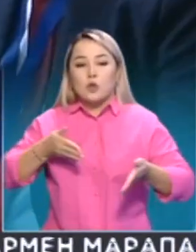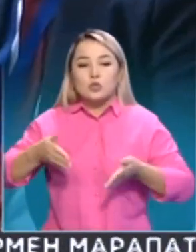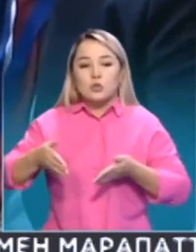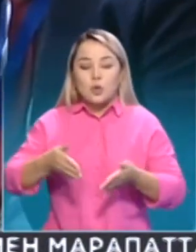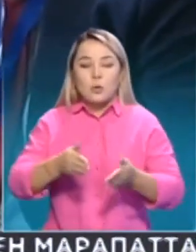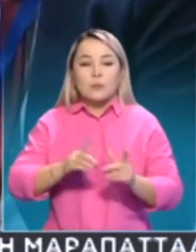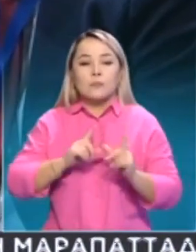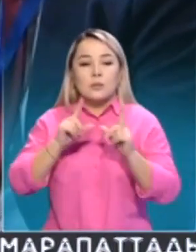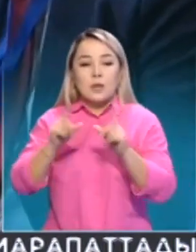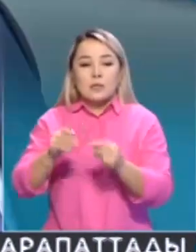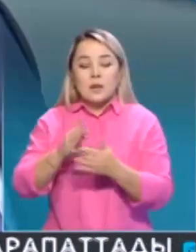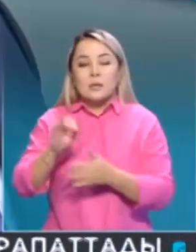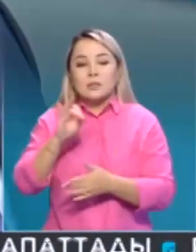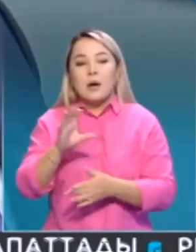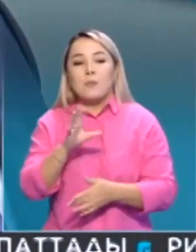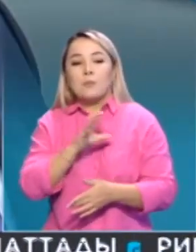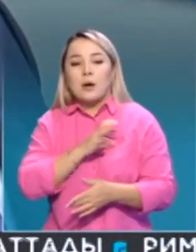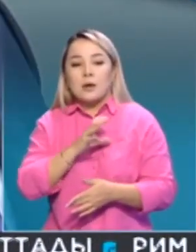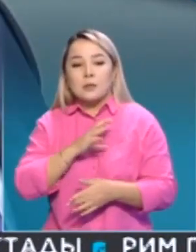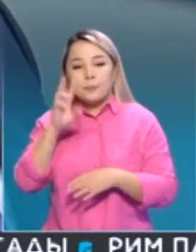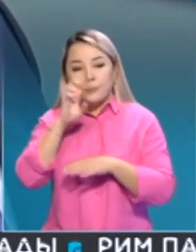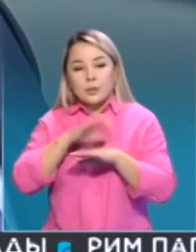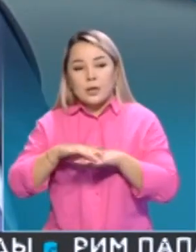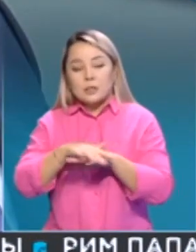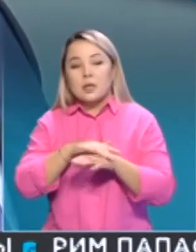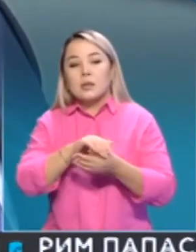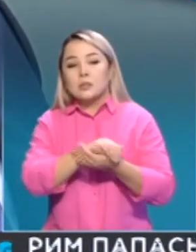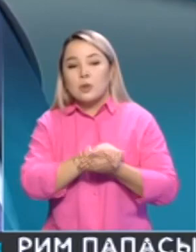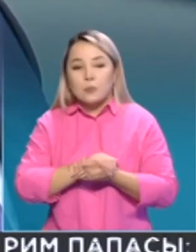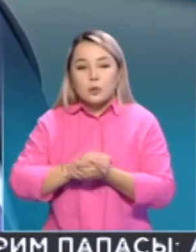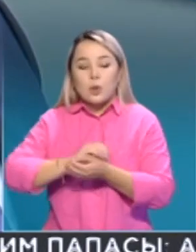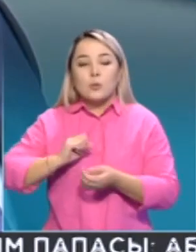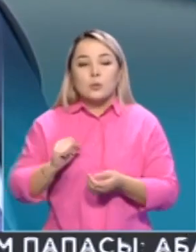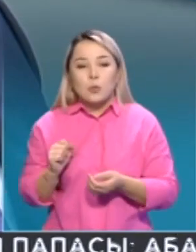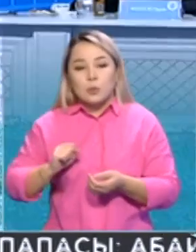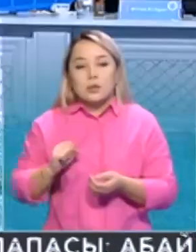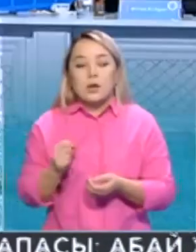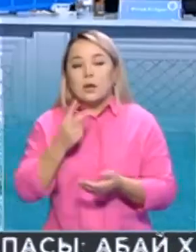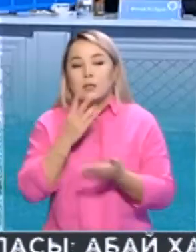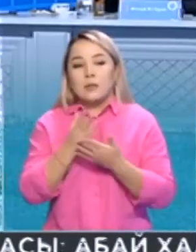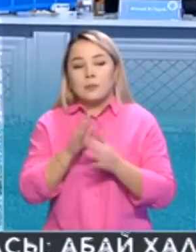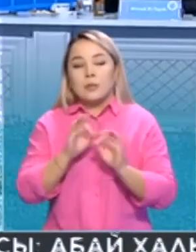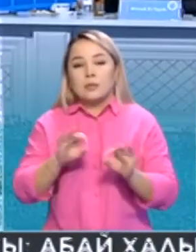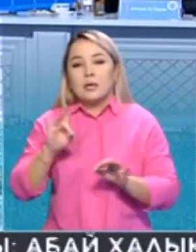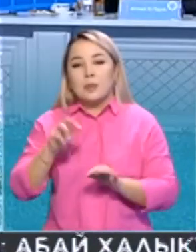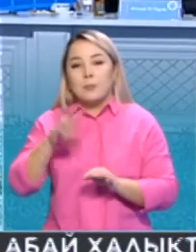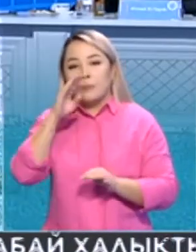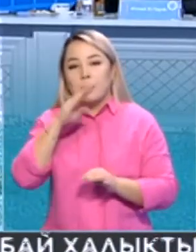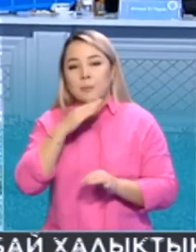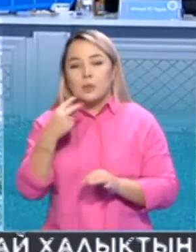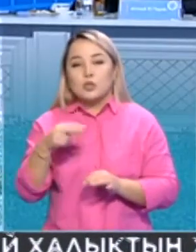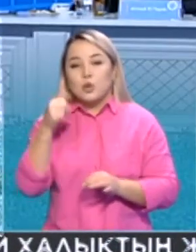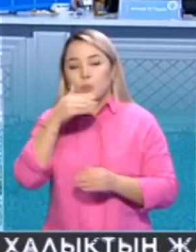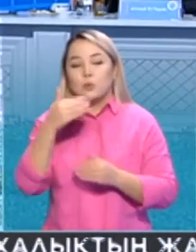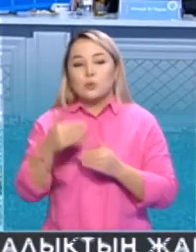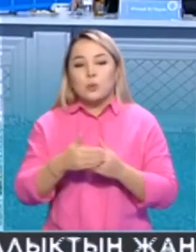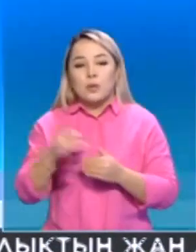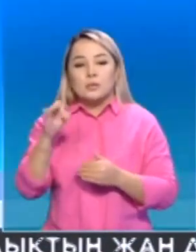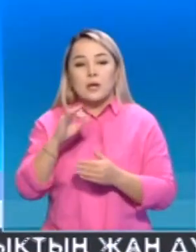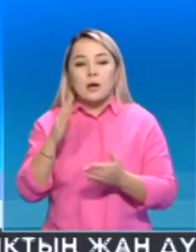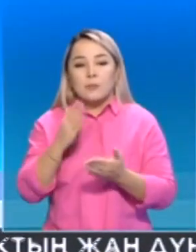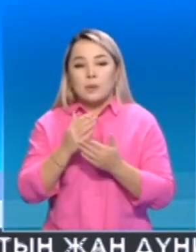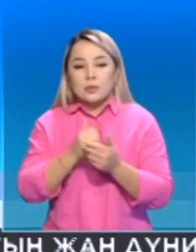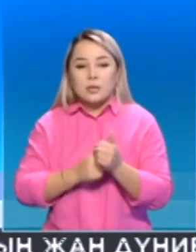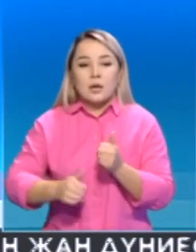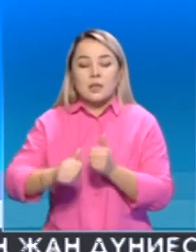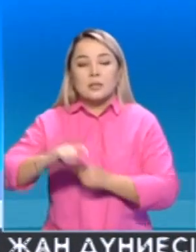өткен. Тарихы бай мемлекет. Бейбітшілік пен достықты ұстанған ел деді Рим папасы. 20 жылға жуық тарихы бар ауқымды дін